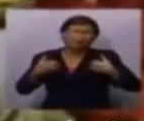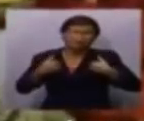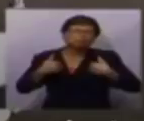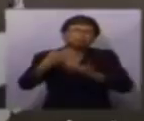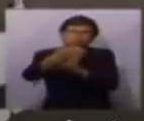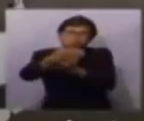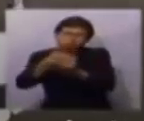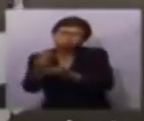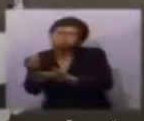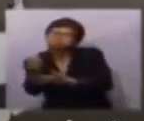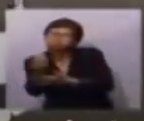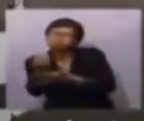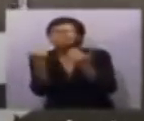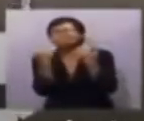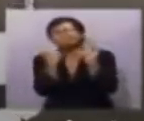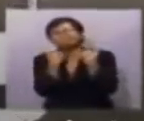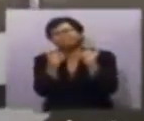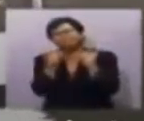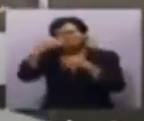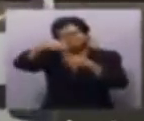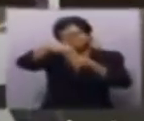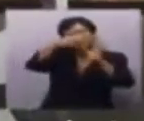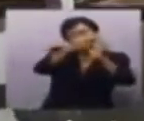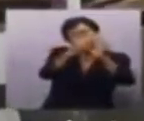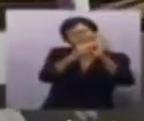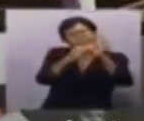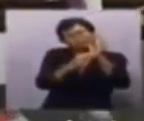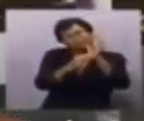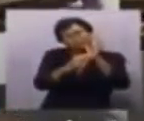bankrupt. Jadi kalau dalam peraturan